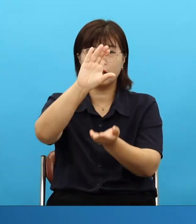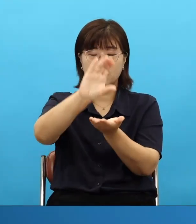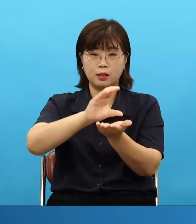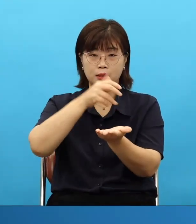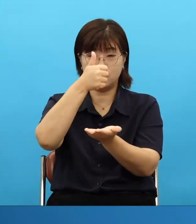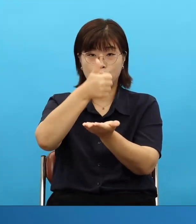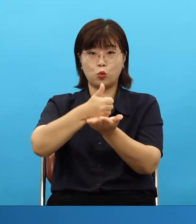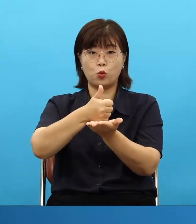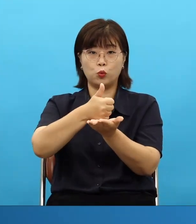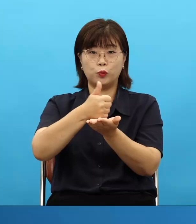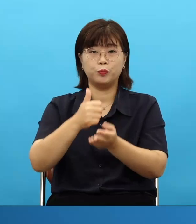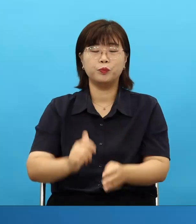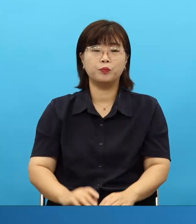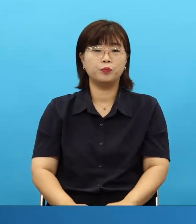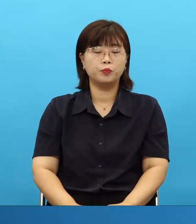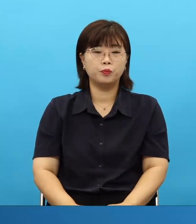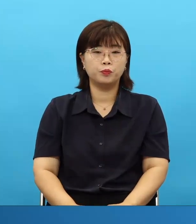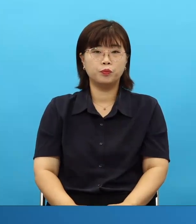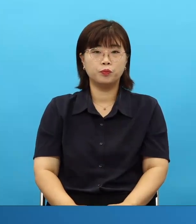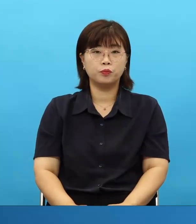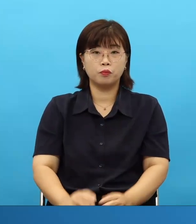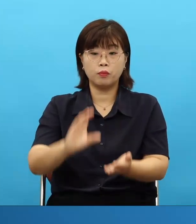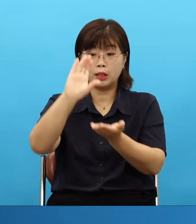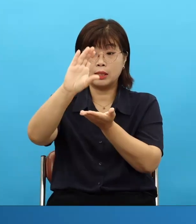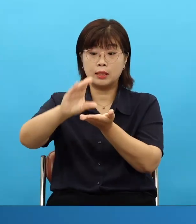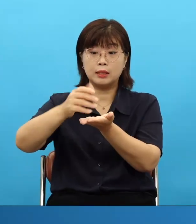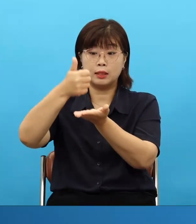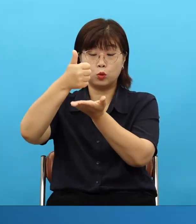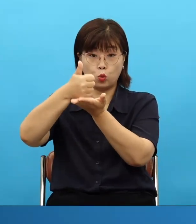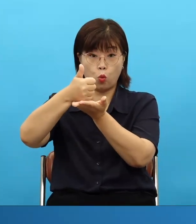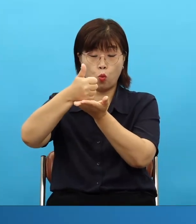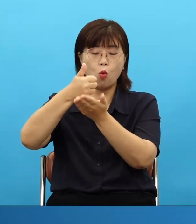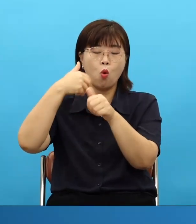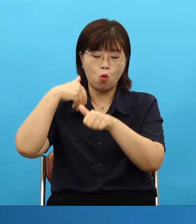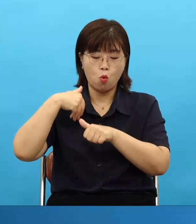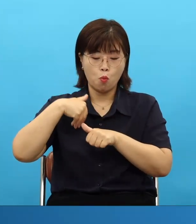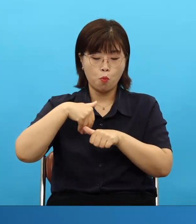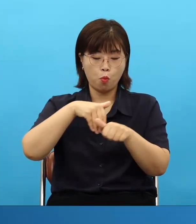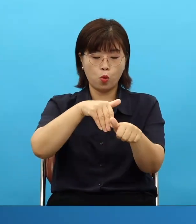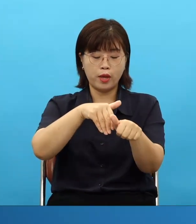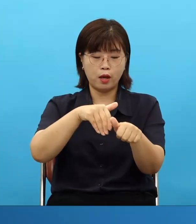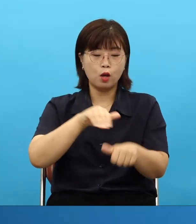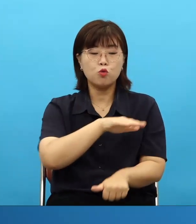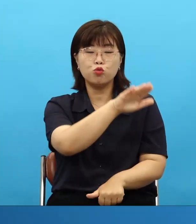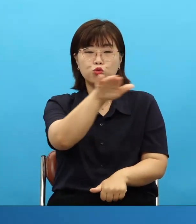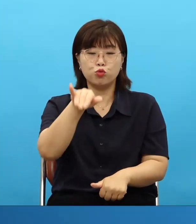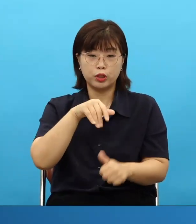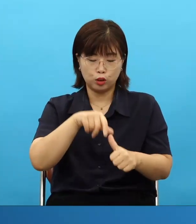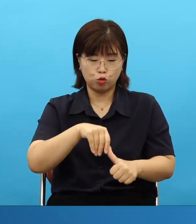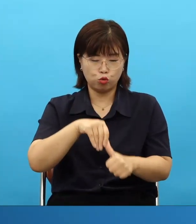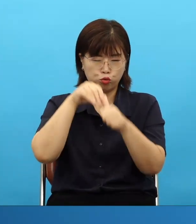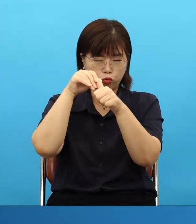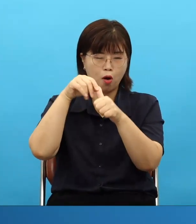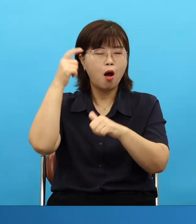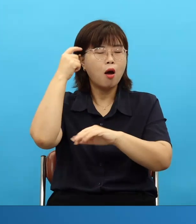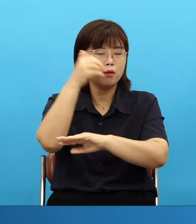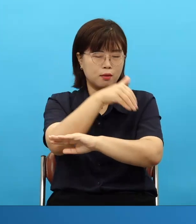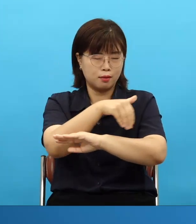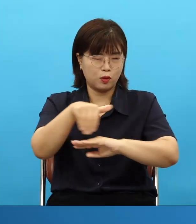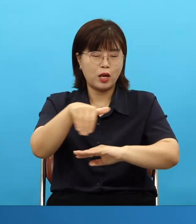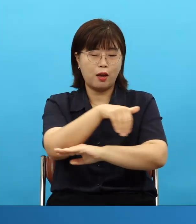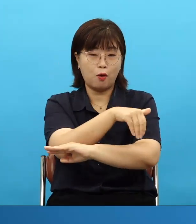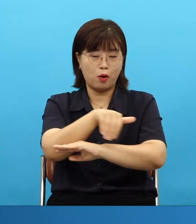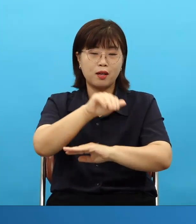그리스도입니다. It's Christ. 그리스도를 보내서 우리를 구원하시겠다. He said he will send the Christ to deliver